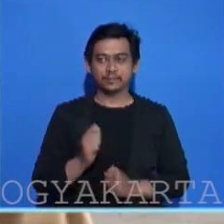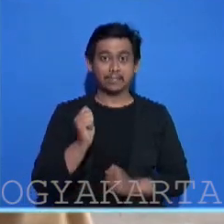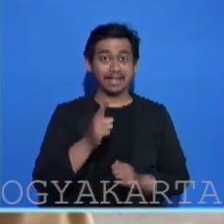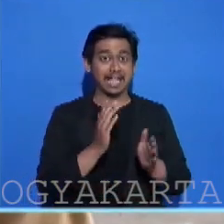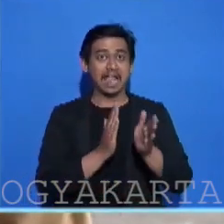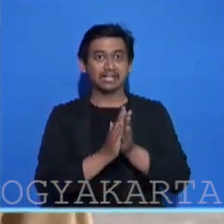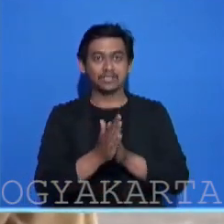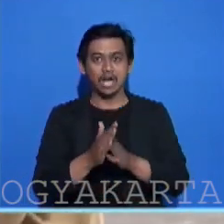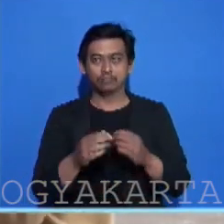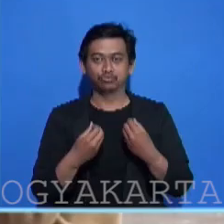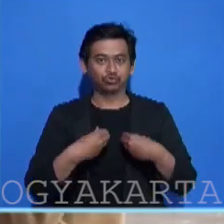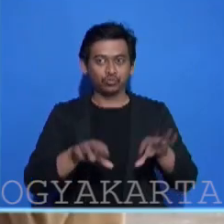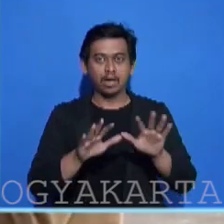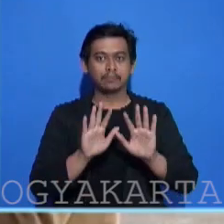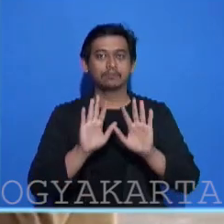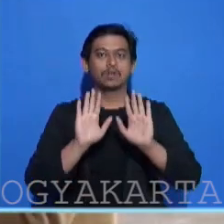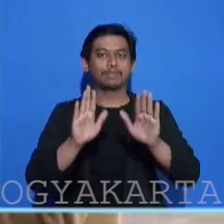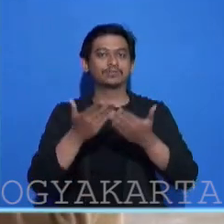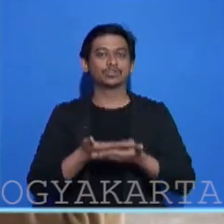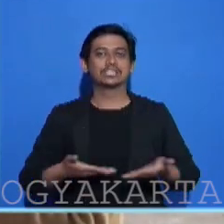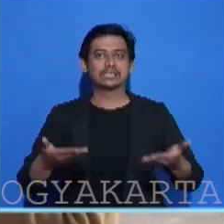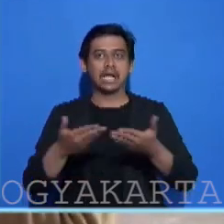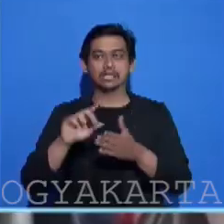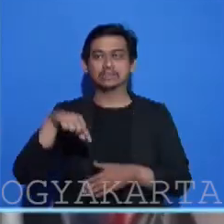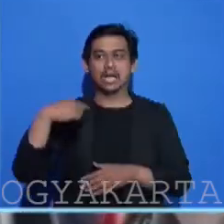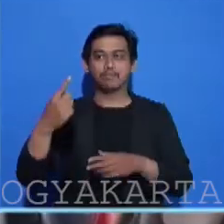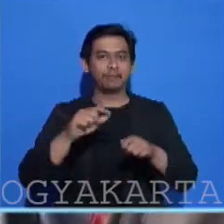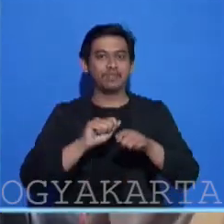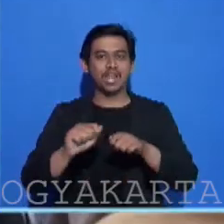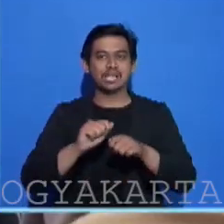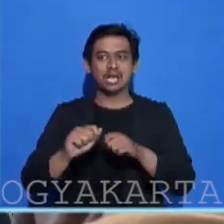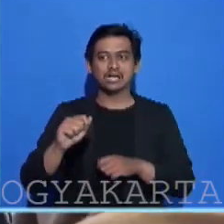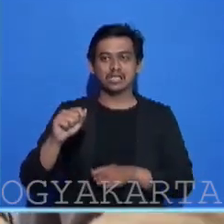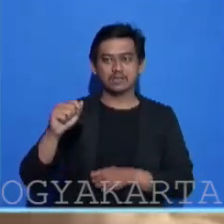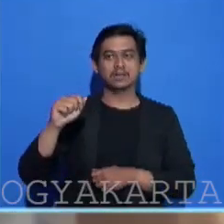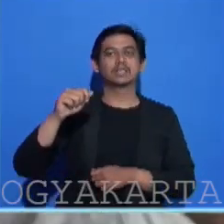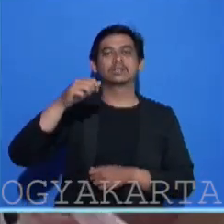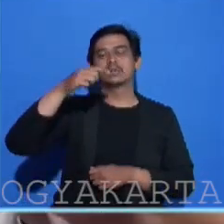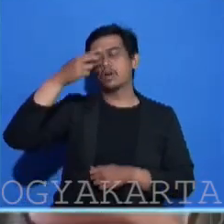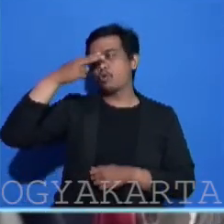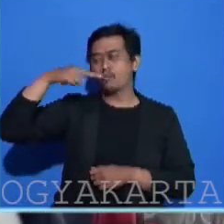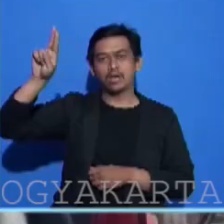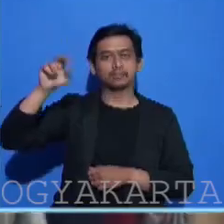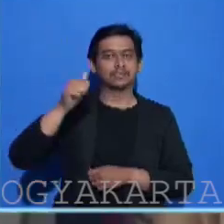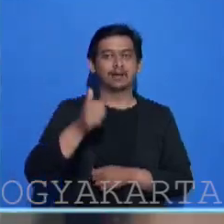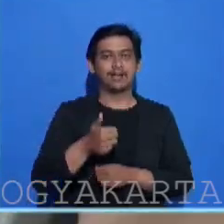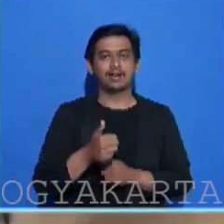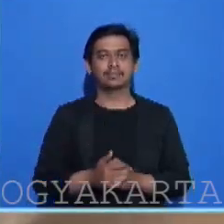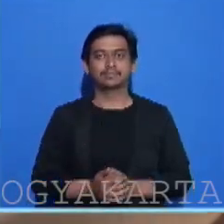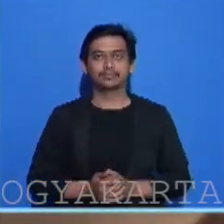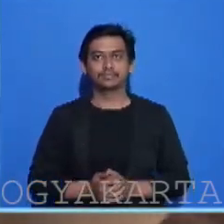penjualan menggunakan media sosial hingga produksinya dapat terjual hingga keluar daerah dari Gunung Kidul Aditya Putra Tama